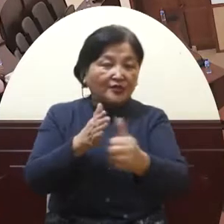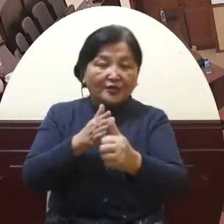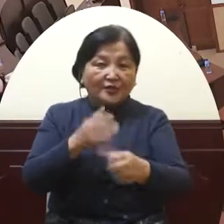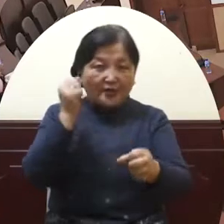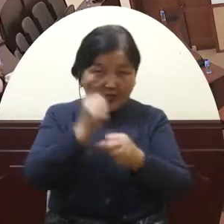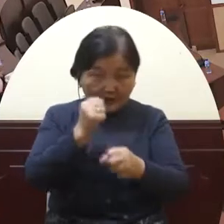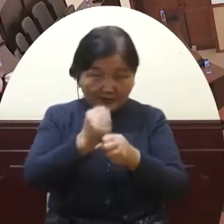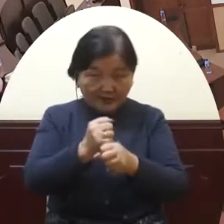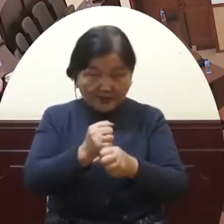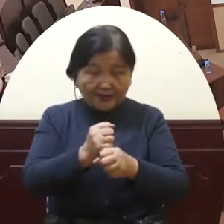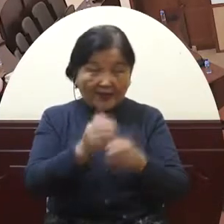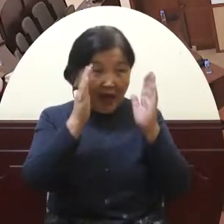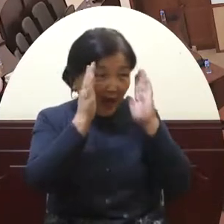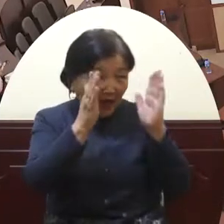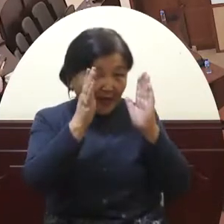ажиглаж байсан хүний хувьд